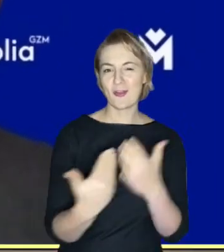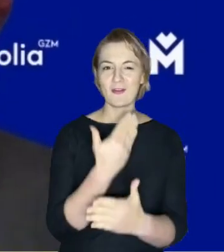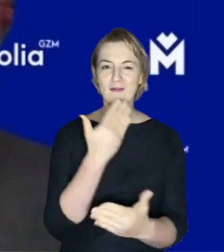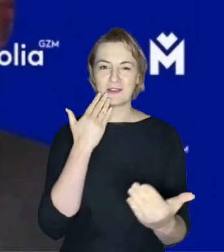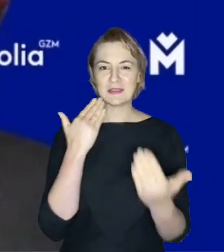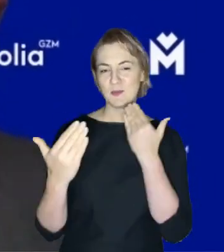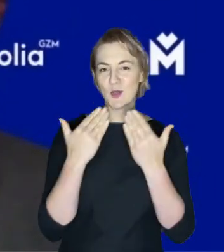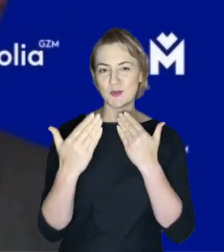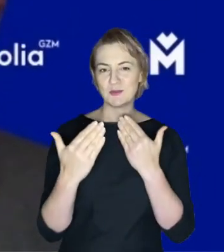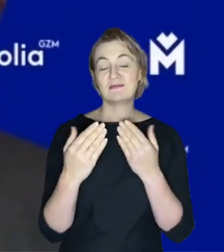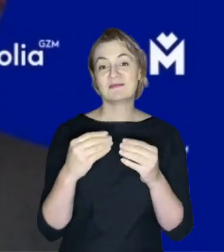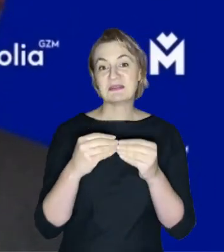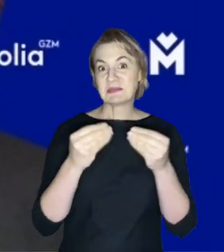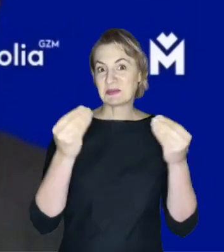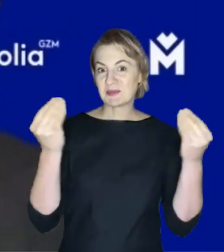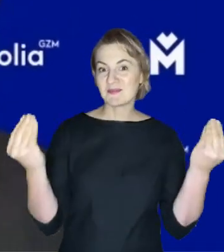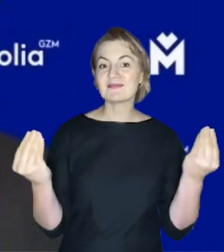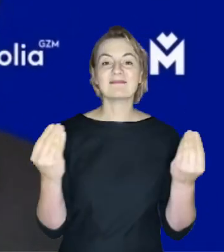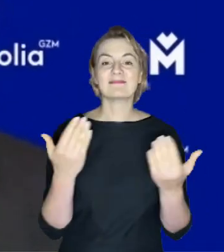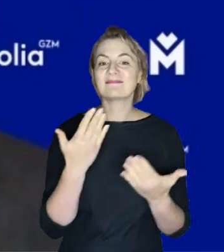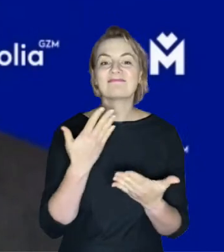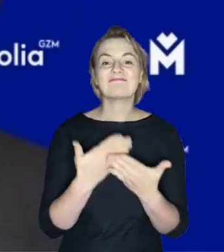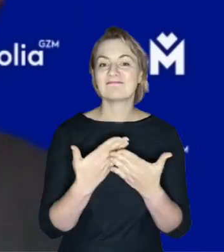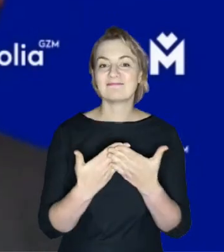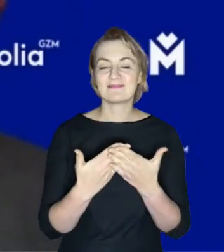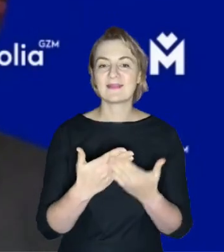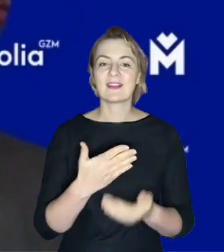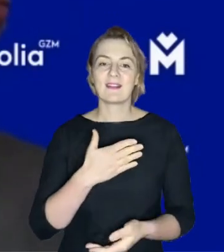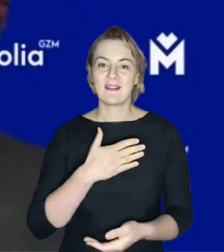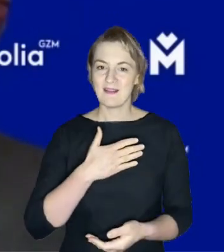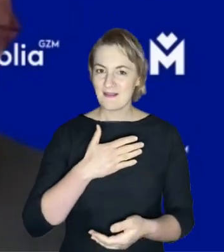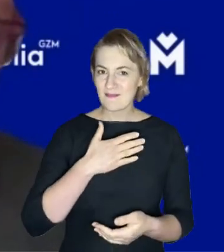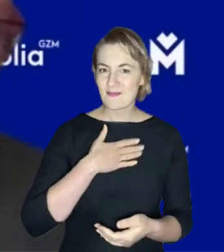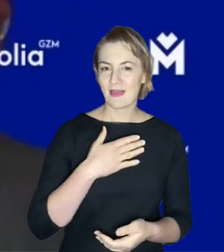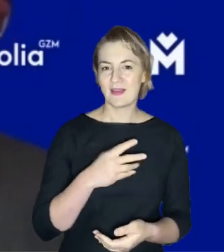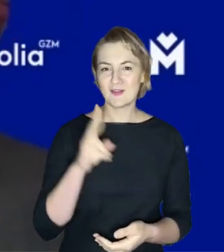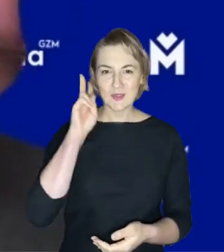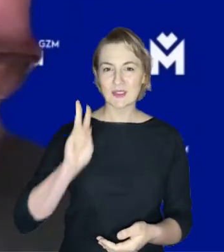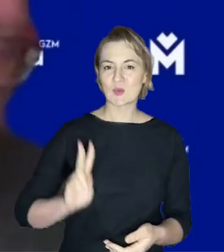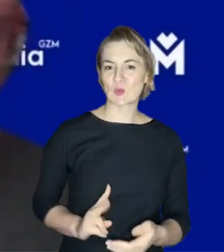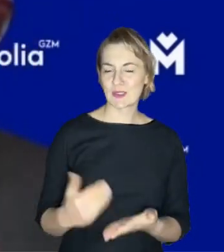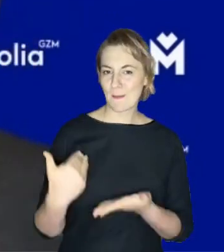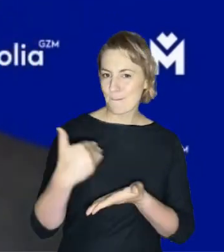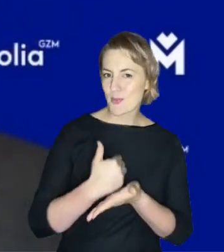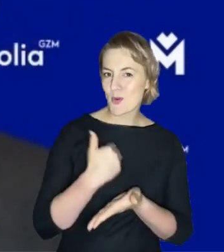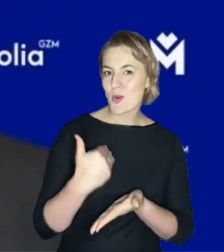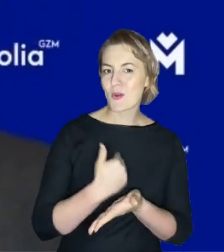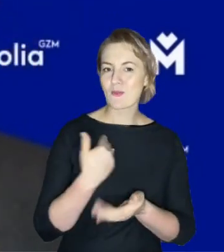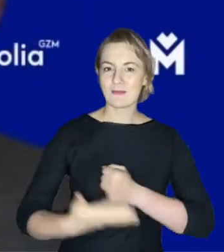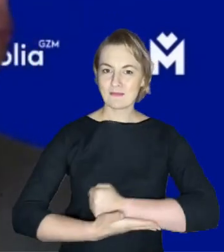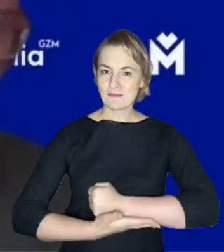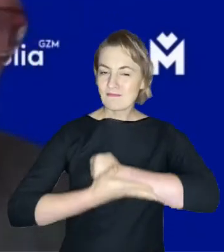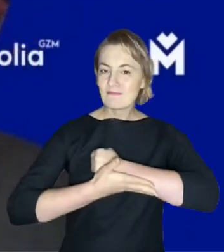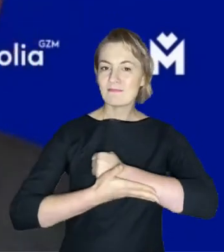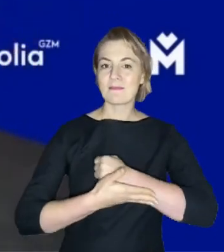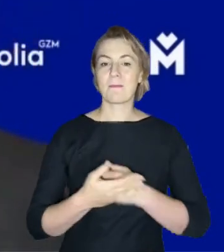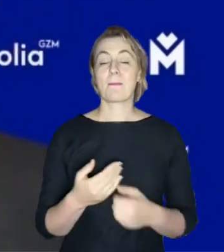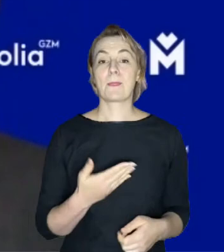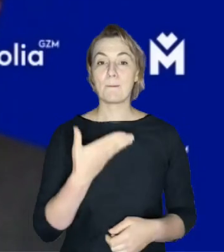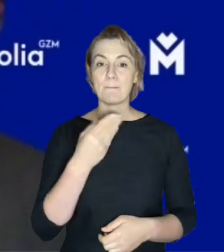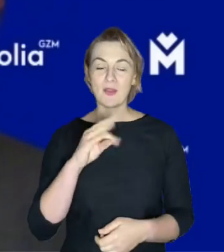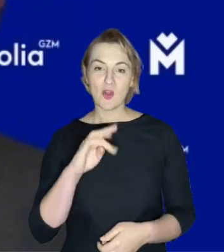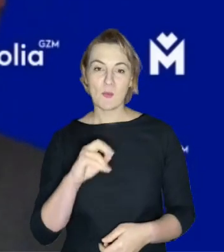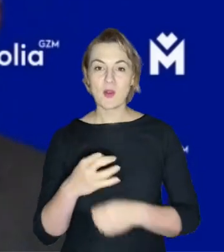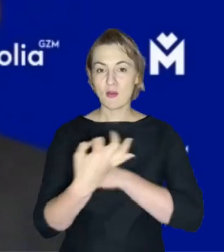rozmachu, bo mamy potężne instytucje, które nas wspierają. Wymieniłeś Metropolię, Uniwersytet